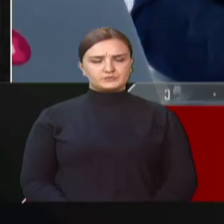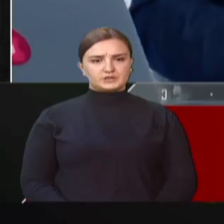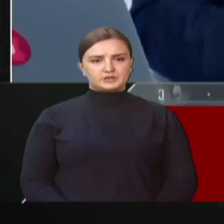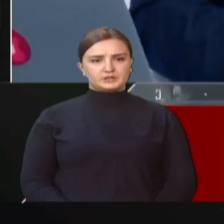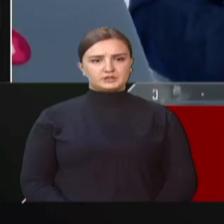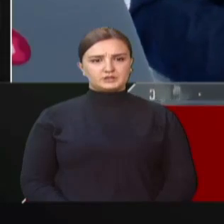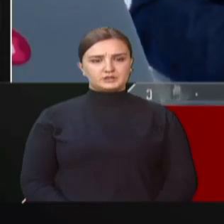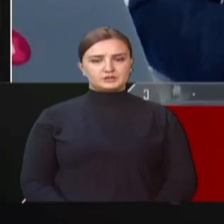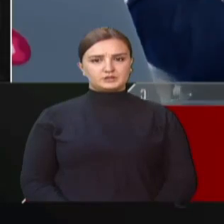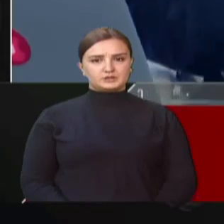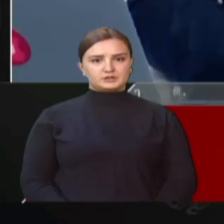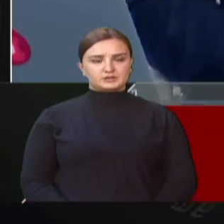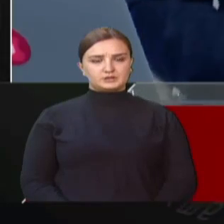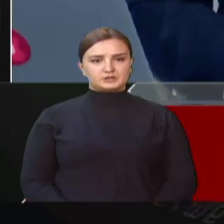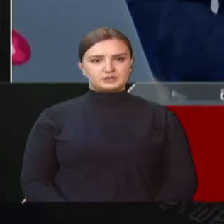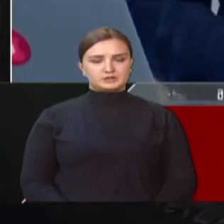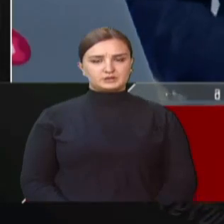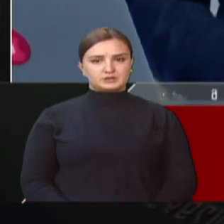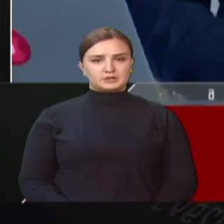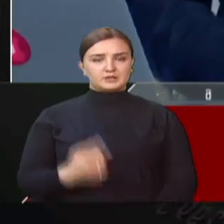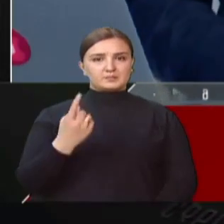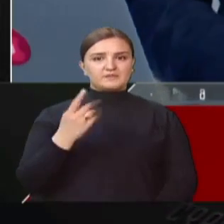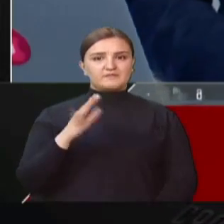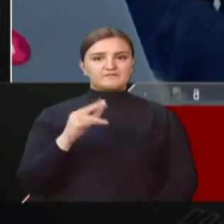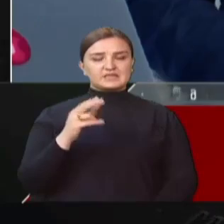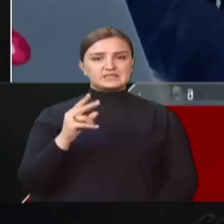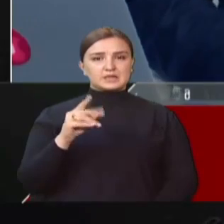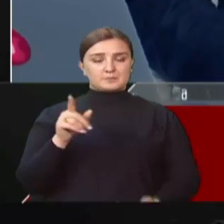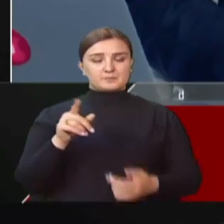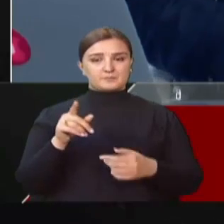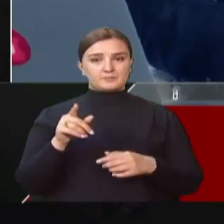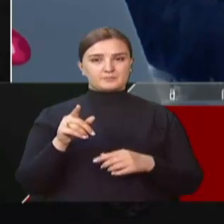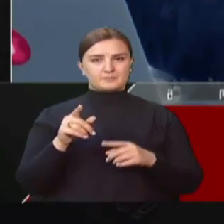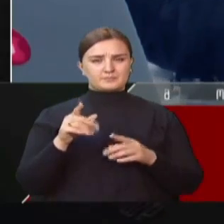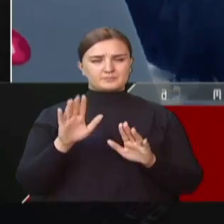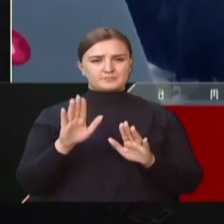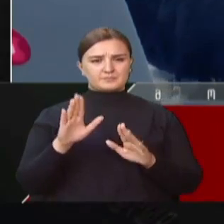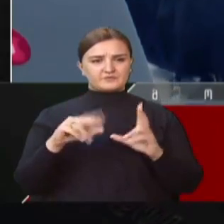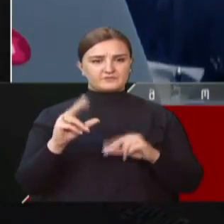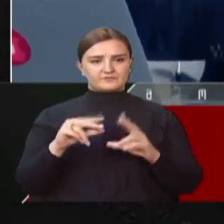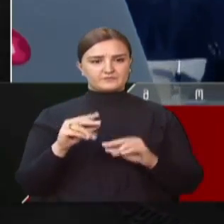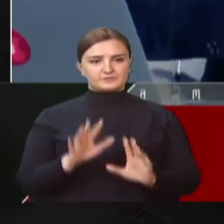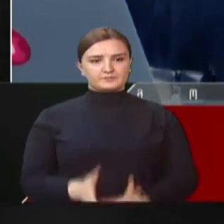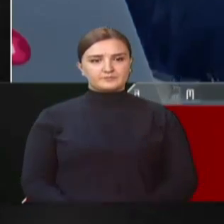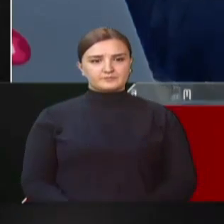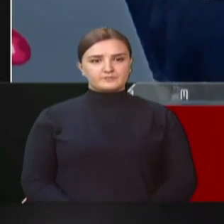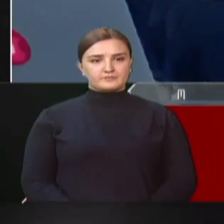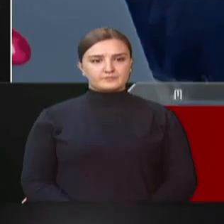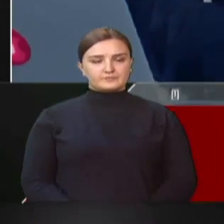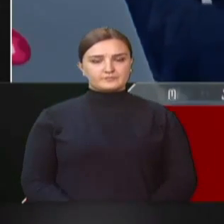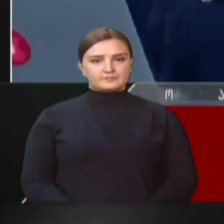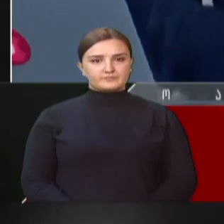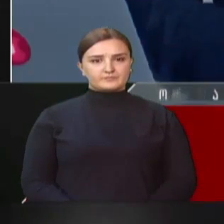ვარაუდები ჩვენს ევროპელ პარტნიორებს არ ჰქონდათ? ახლა ვიცე-პირველი ვიცე-პრემიერი, როდესაც საუბრობდა ელჩებთან შეხვედრის შემდეგ, მან გააკეთა ესეთი განცხადებები, რომ მზად